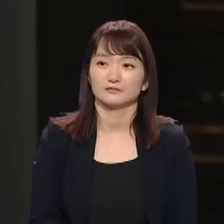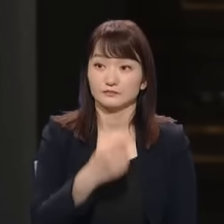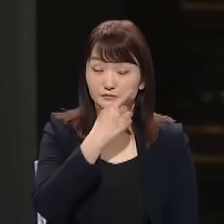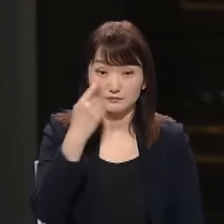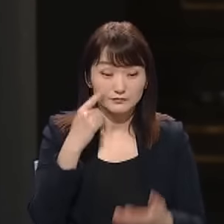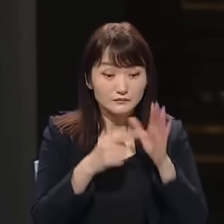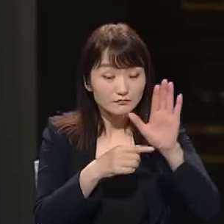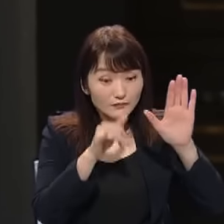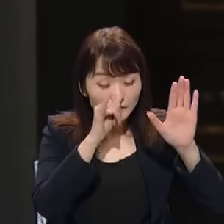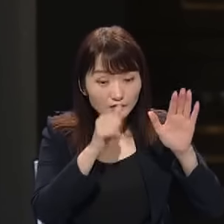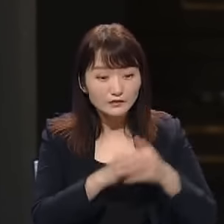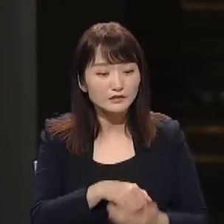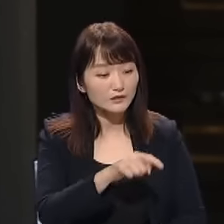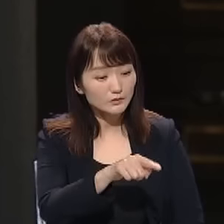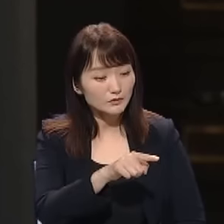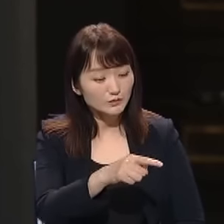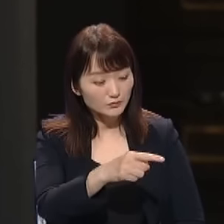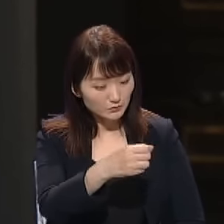듣고 왜 또 그러냐?